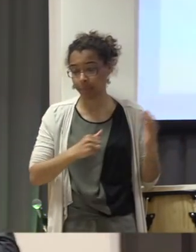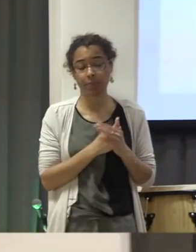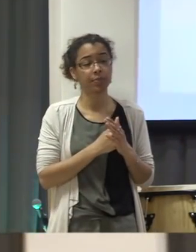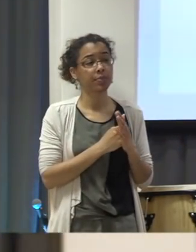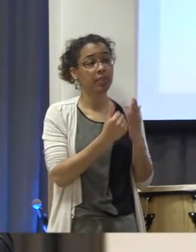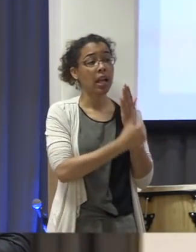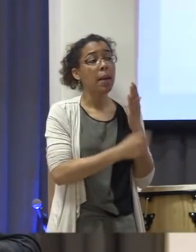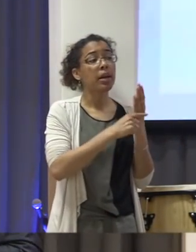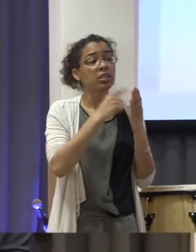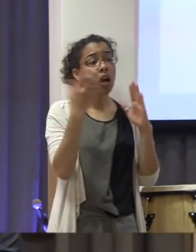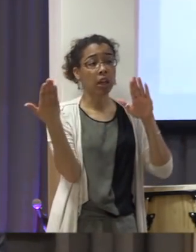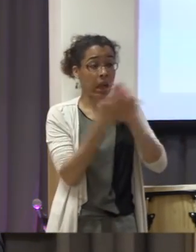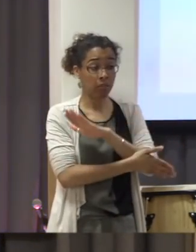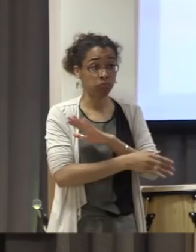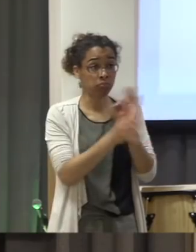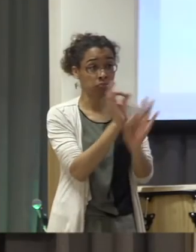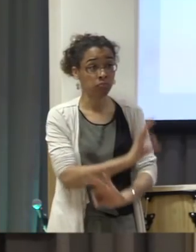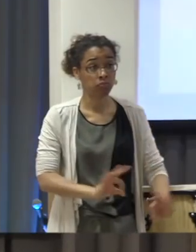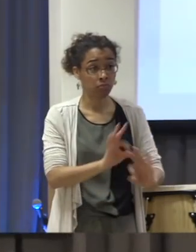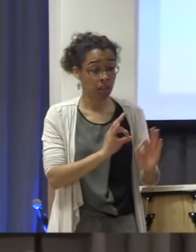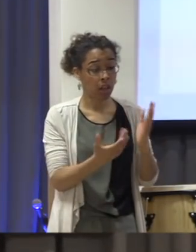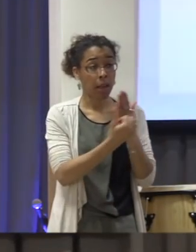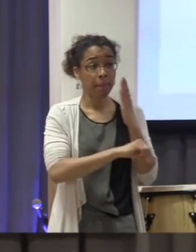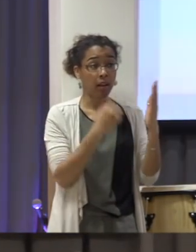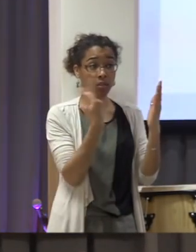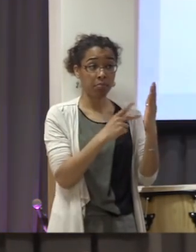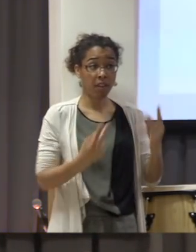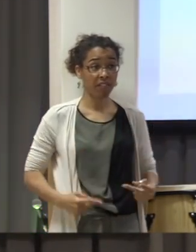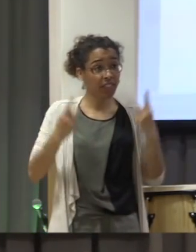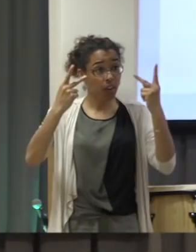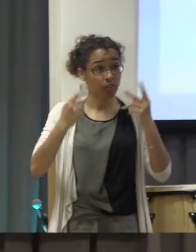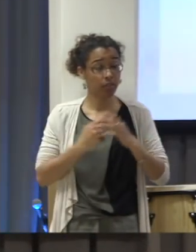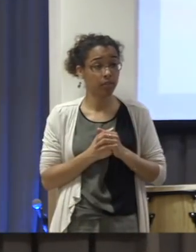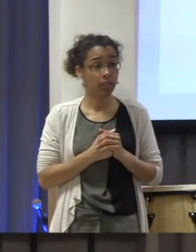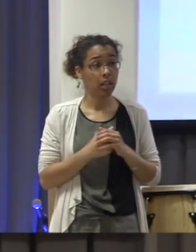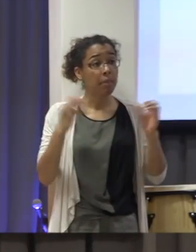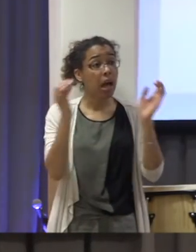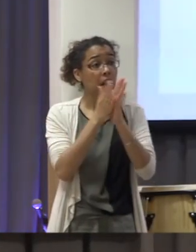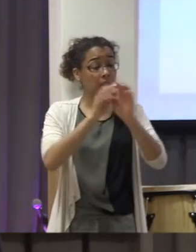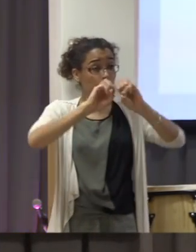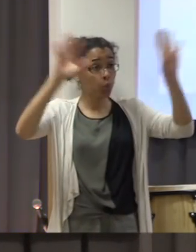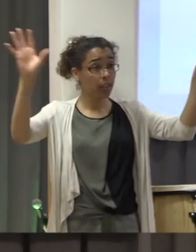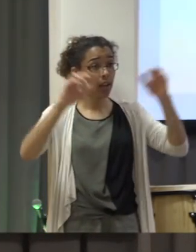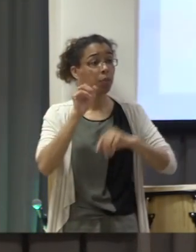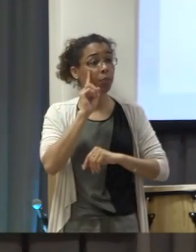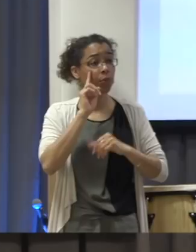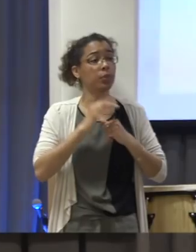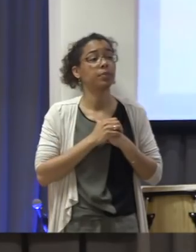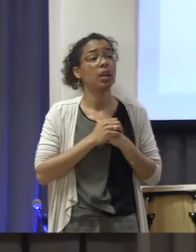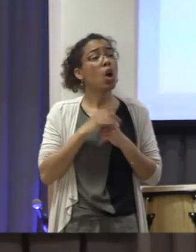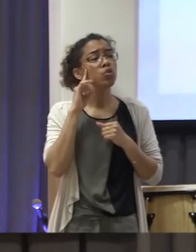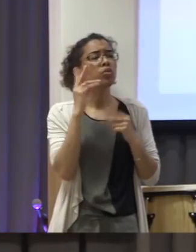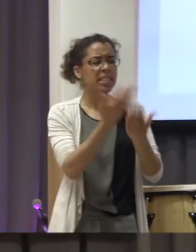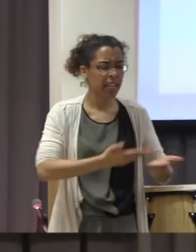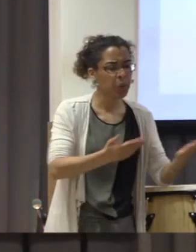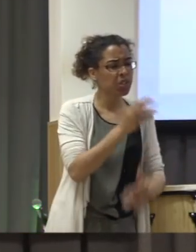parole n'échoue pas non plus. Sa parole est vivante. Amen. Alléluia. Amen. Pourquoi? Parce que nous regardons beaucoup aux